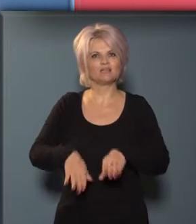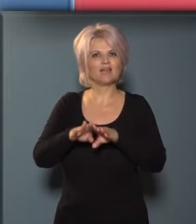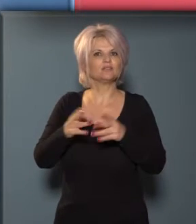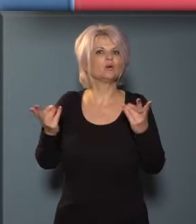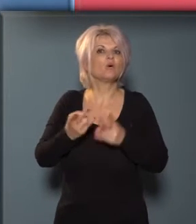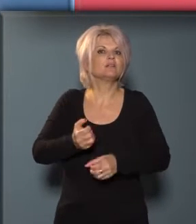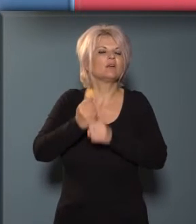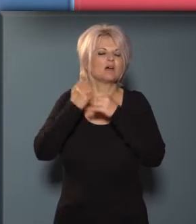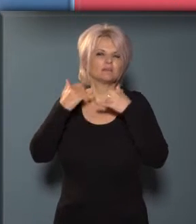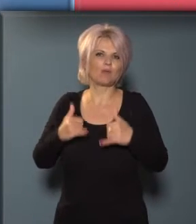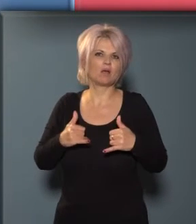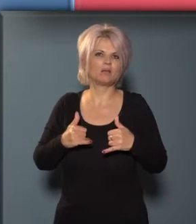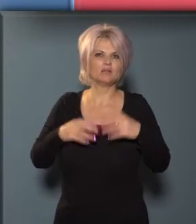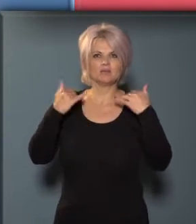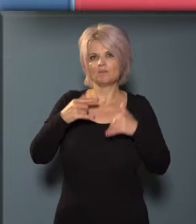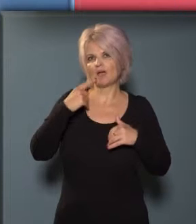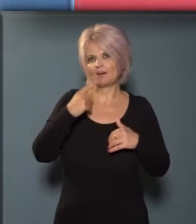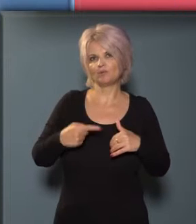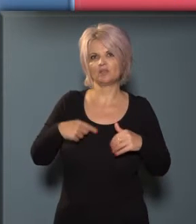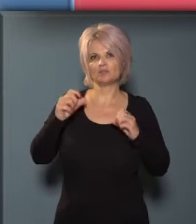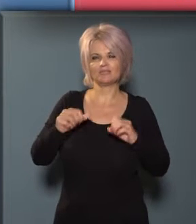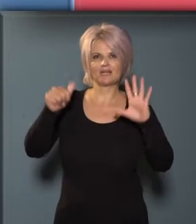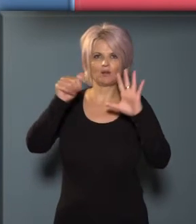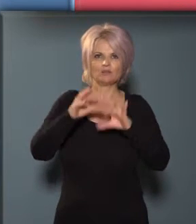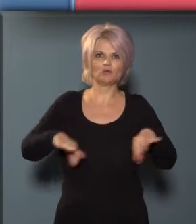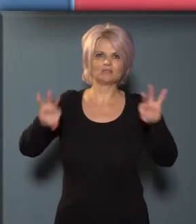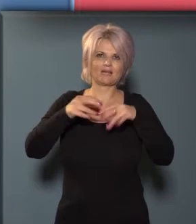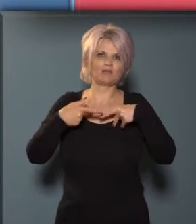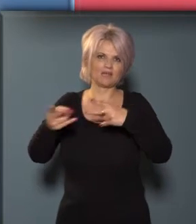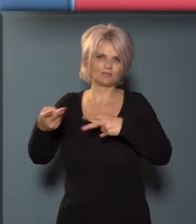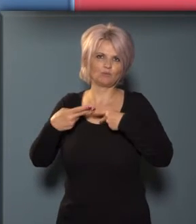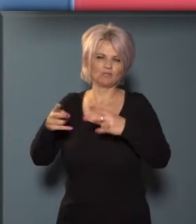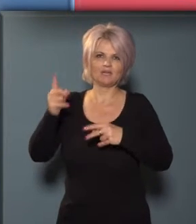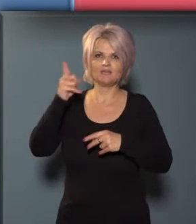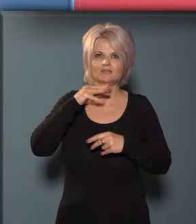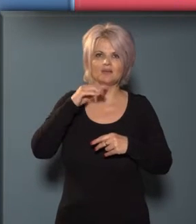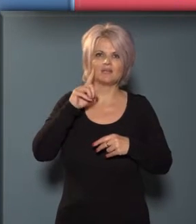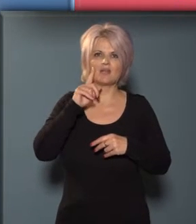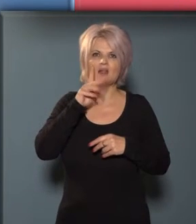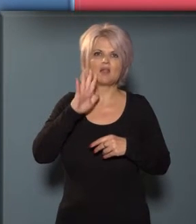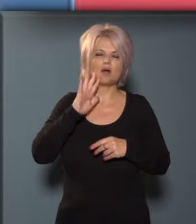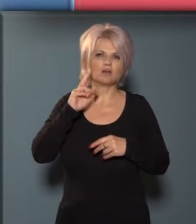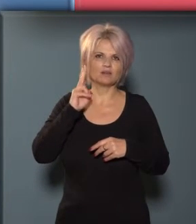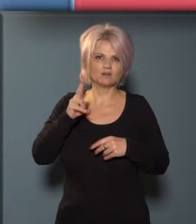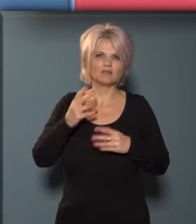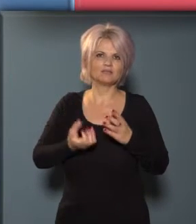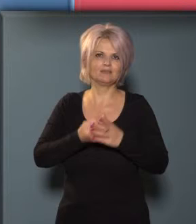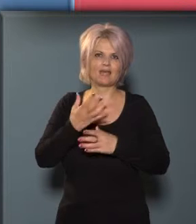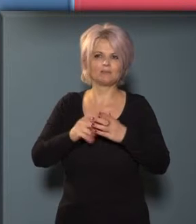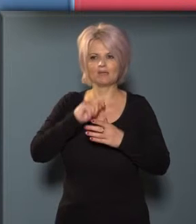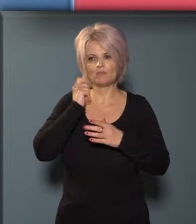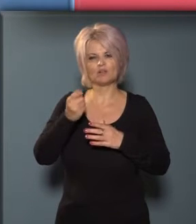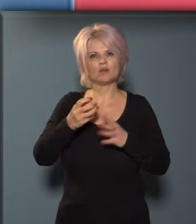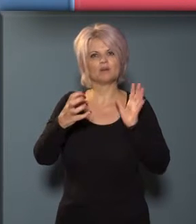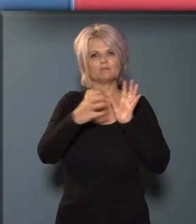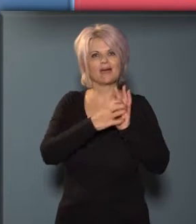hol tartunk ma, és ma elmondhatjuk, hogy 16 országba exportáljuk a Trilag termékeit. Részben magyar